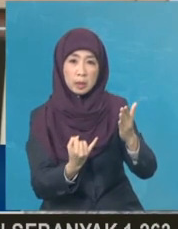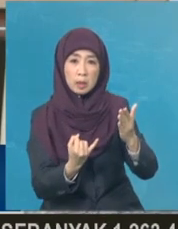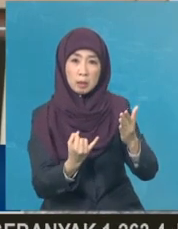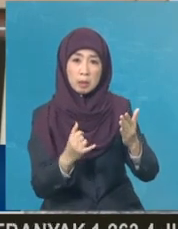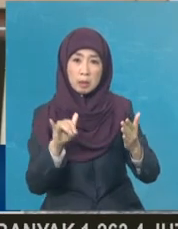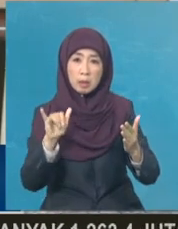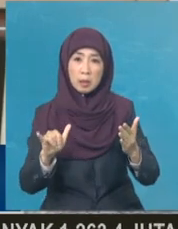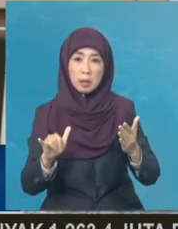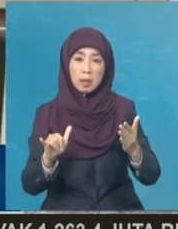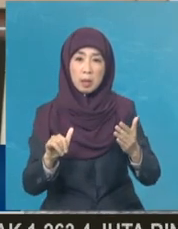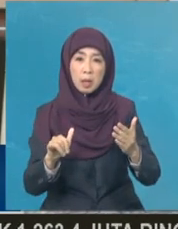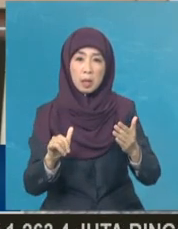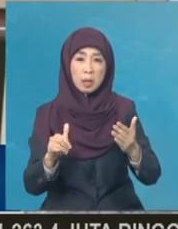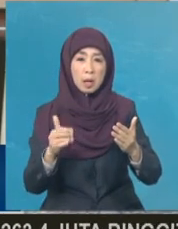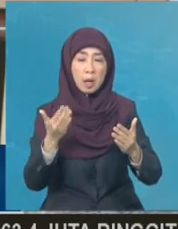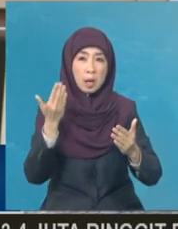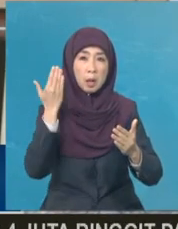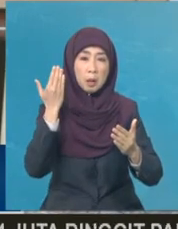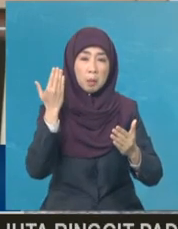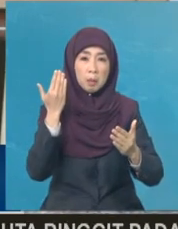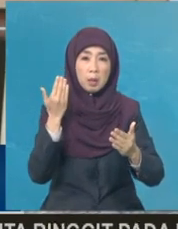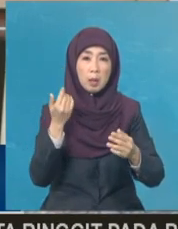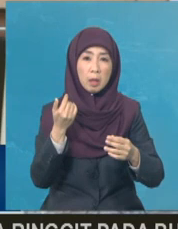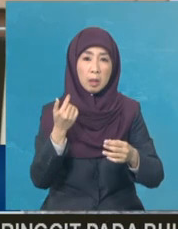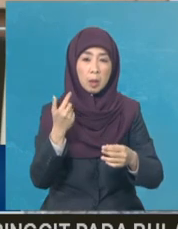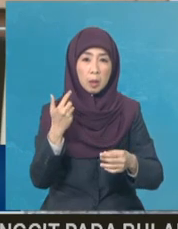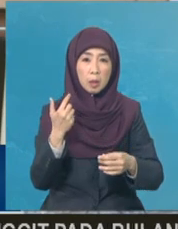ah noestalgya itu pemandangan-pemandangan